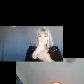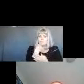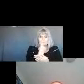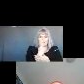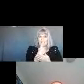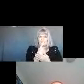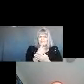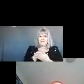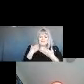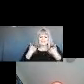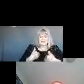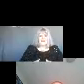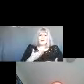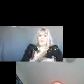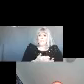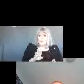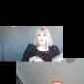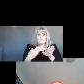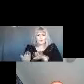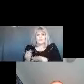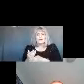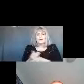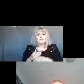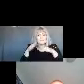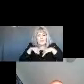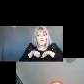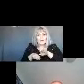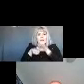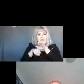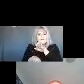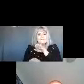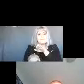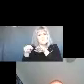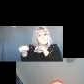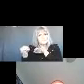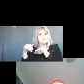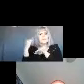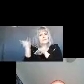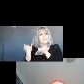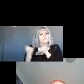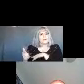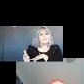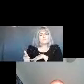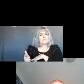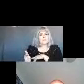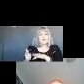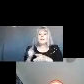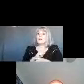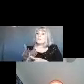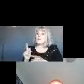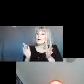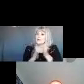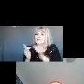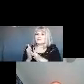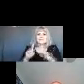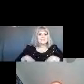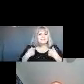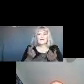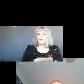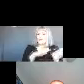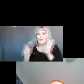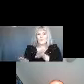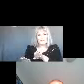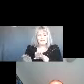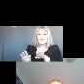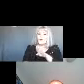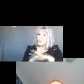David kon nie oor homself skryf, as hy sê, sy lichaam gaan nie vergaan nie, want hier is sy graf aan. So ons weet sy lichaam het vergaan, maar Jesus het